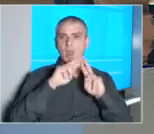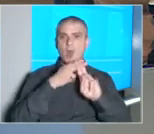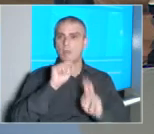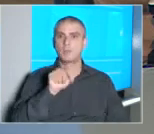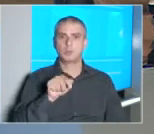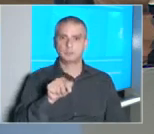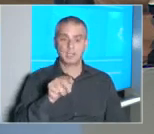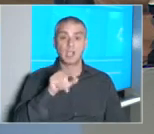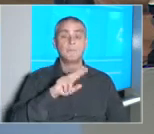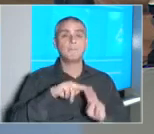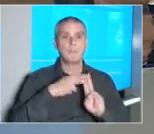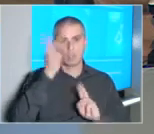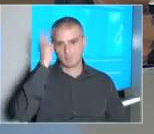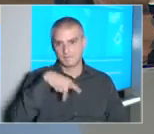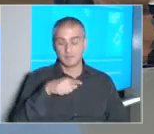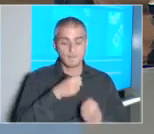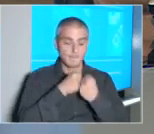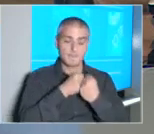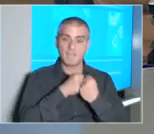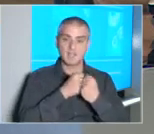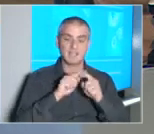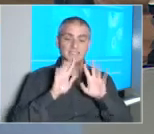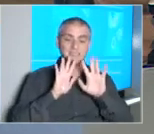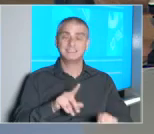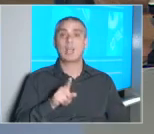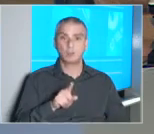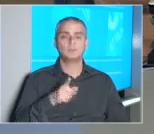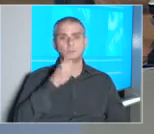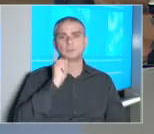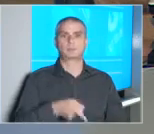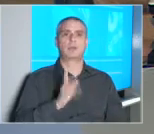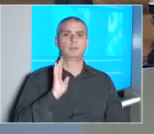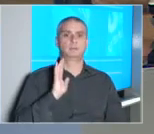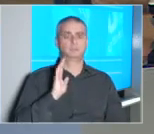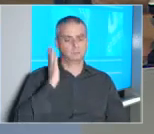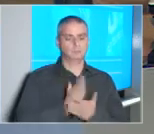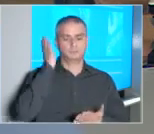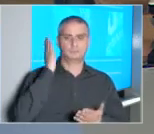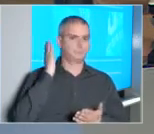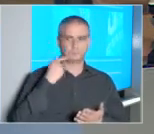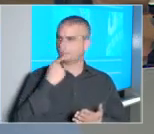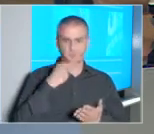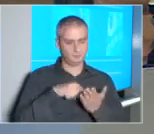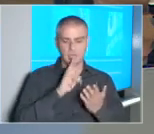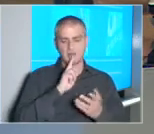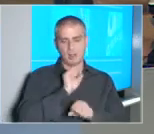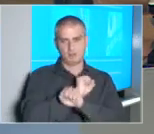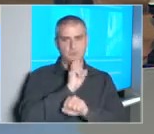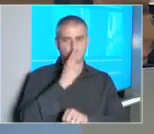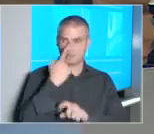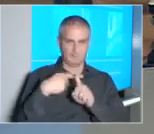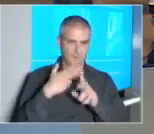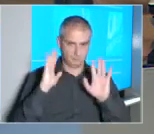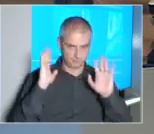בעניין הזה, גם בעולם מבינים שהמאבק בגזענות צריך להיות נחרץ, אני לא אומר בגלל כללה לשלוח שנתיים